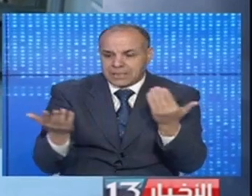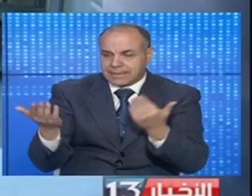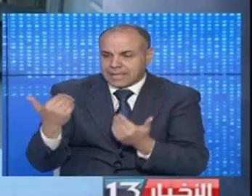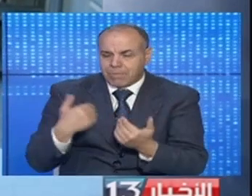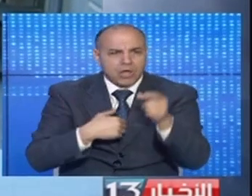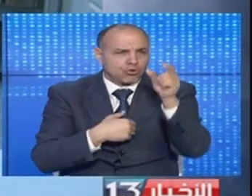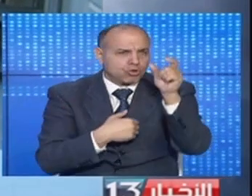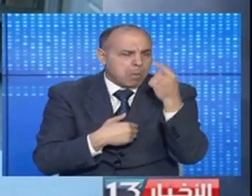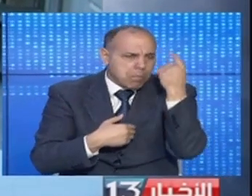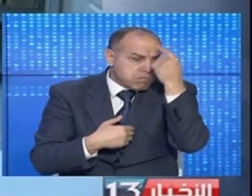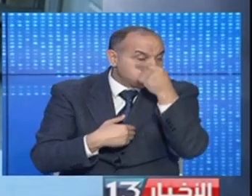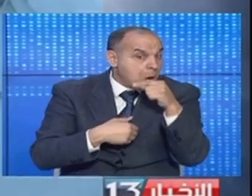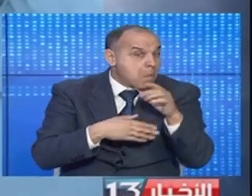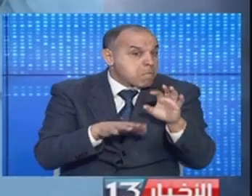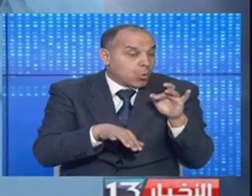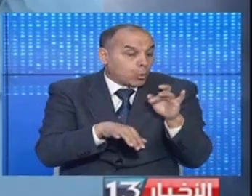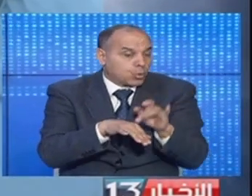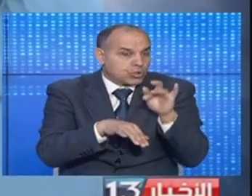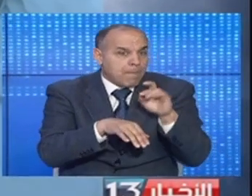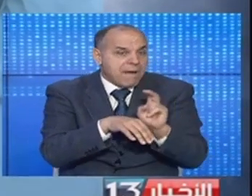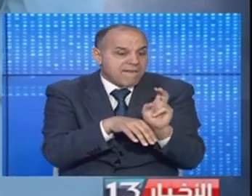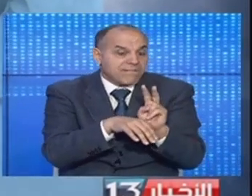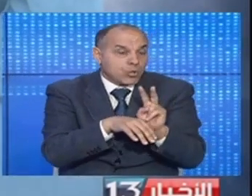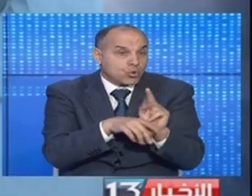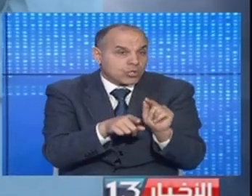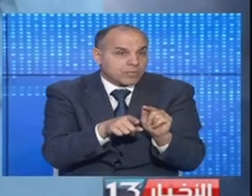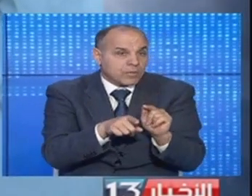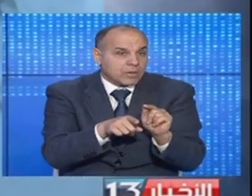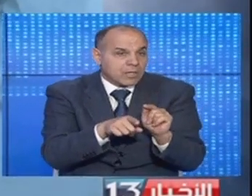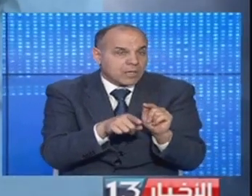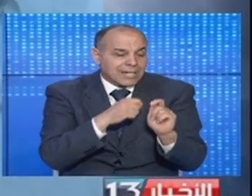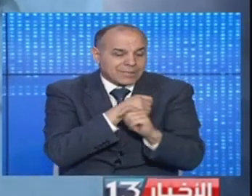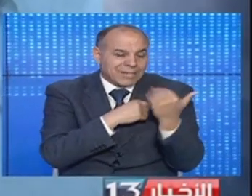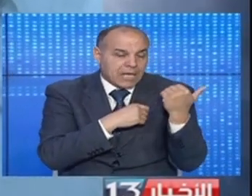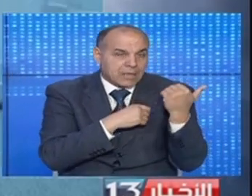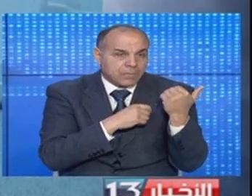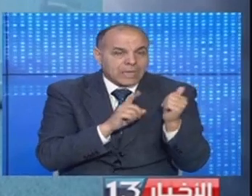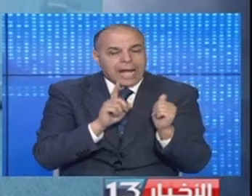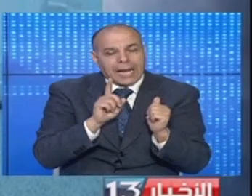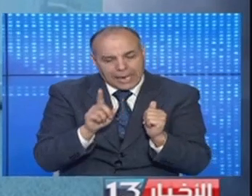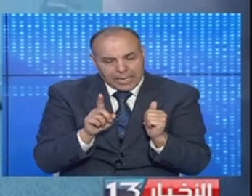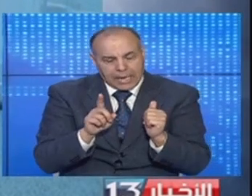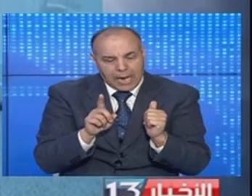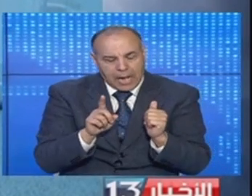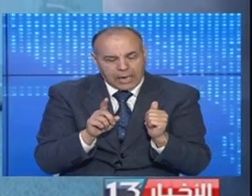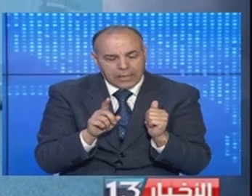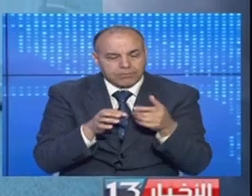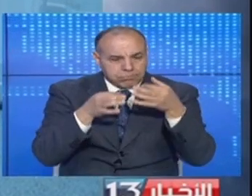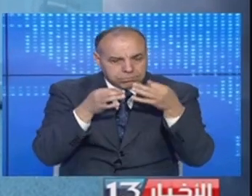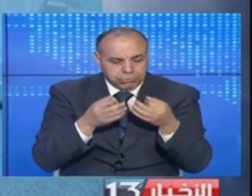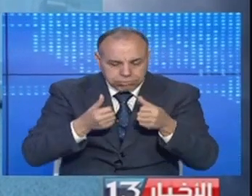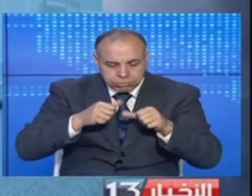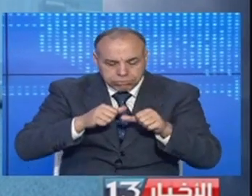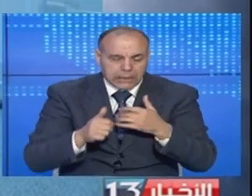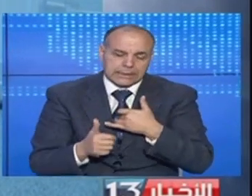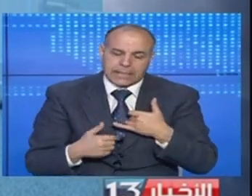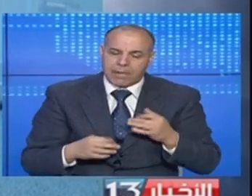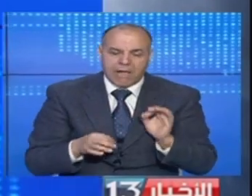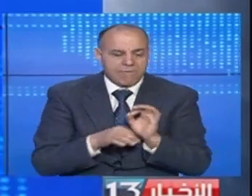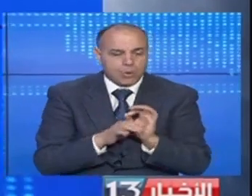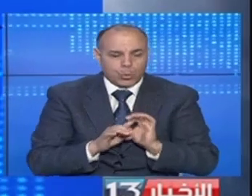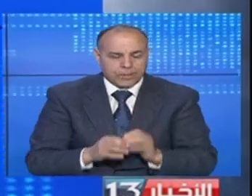يشتبه في اصابتها بالفيروس نهايه الاسبوع الماضي لكن التحاليل اثبتت سلامتها